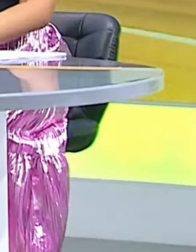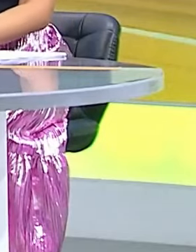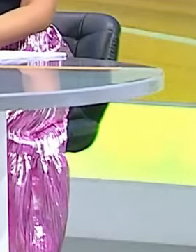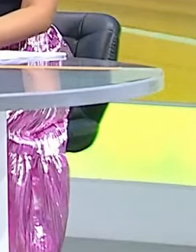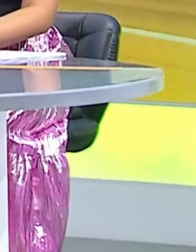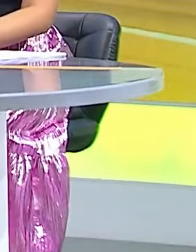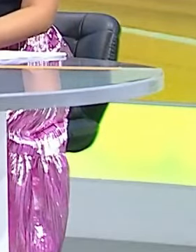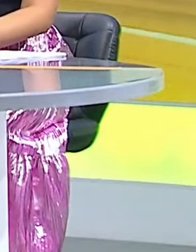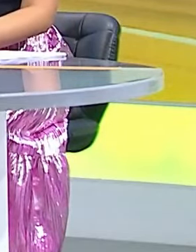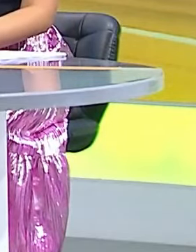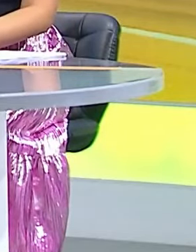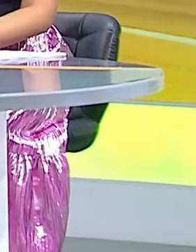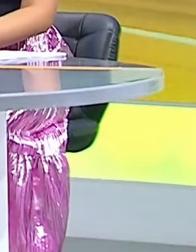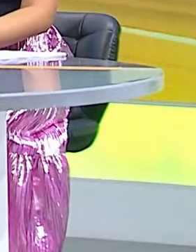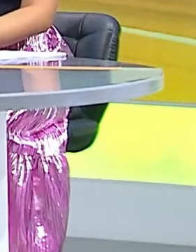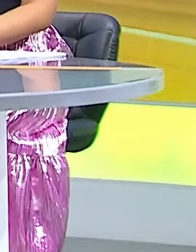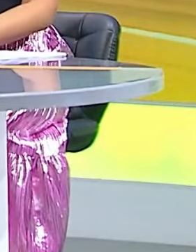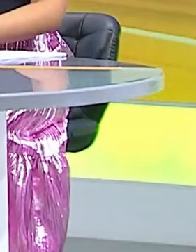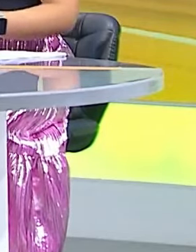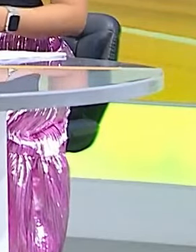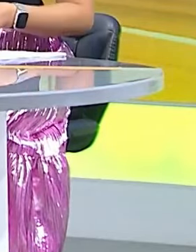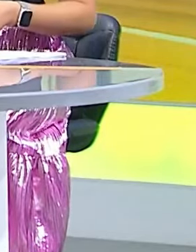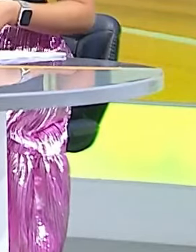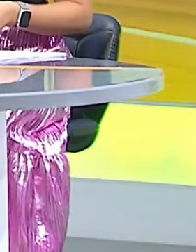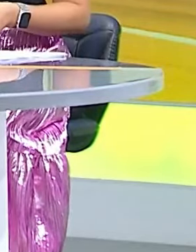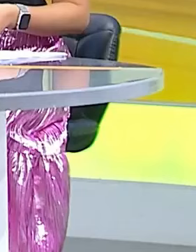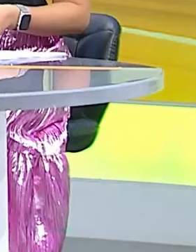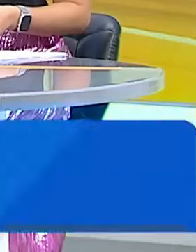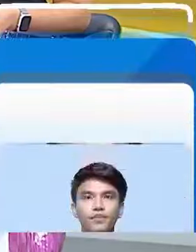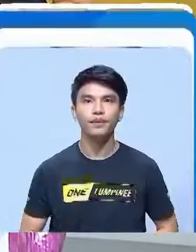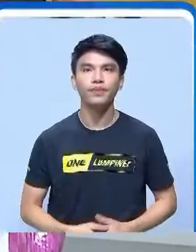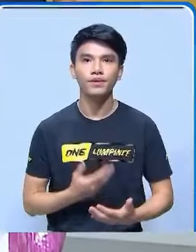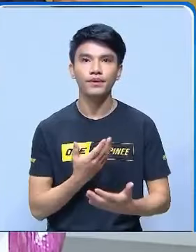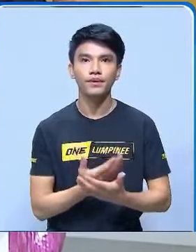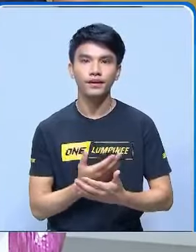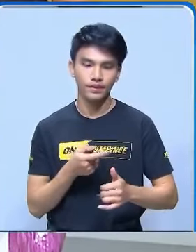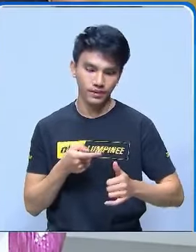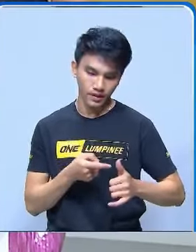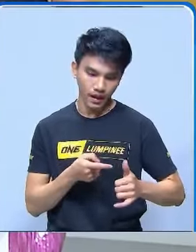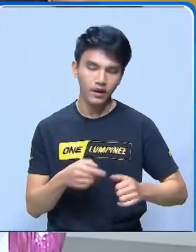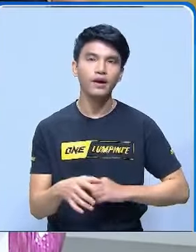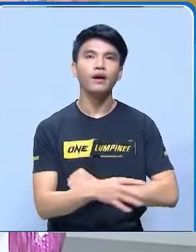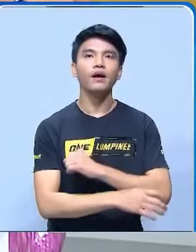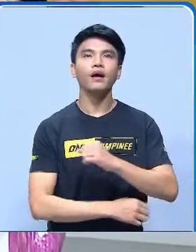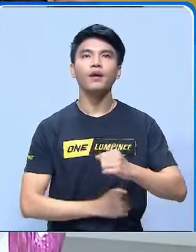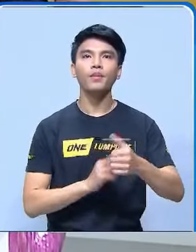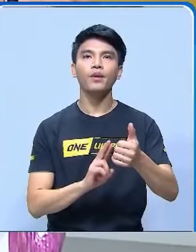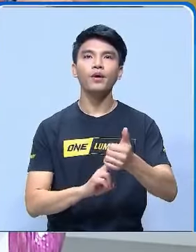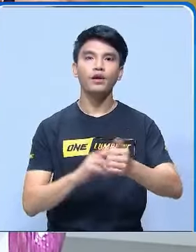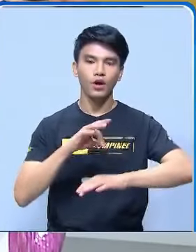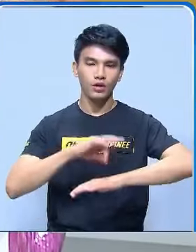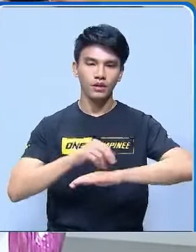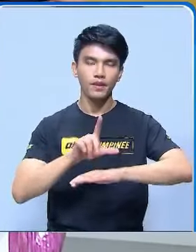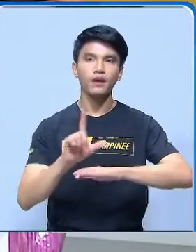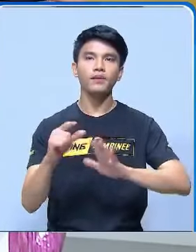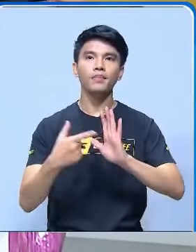ผู้ชมคะกลับมาช่วงนี้เราตามกันต่อกับคดีที่มีคนร้ายบุกจี้ชิงเงินภรรยารองปลัดกระทรวงเกษตรและสหกรณ์ภายในบ้านพักที่จังหวัดบุ